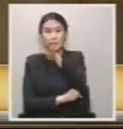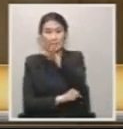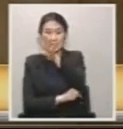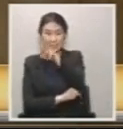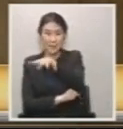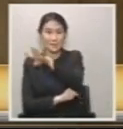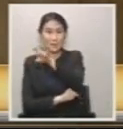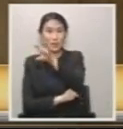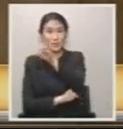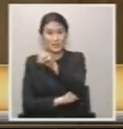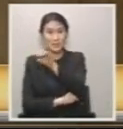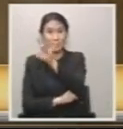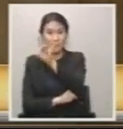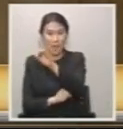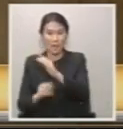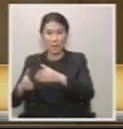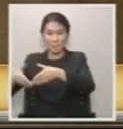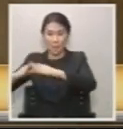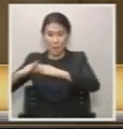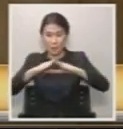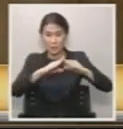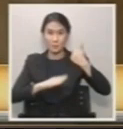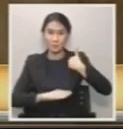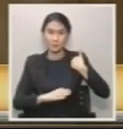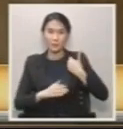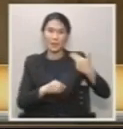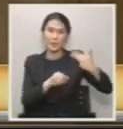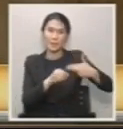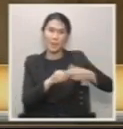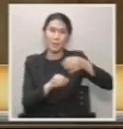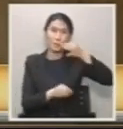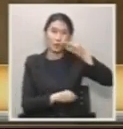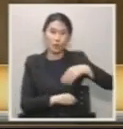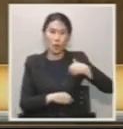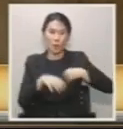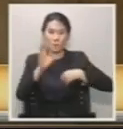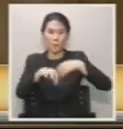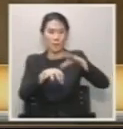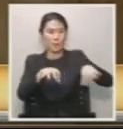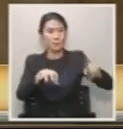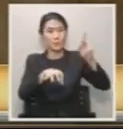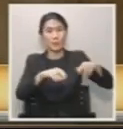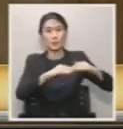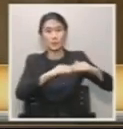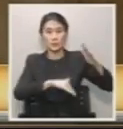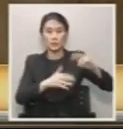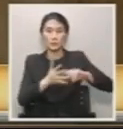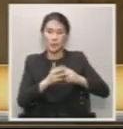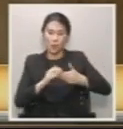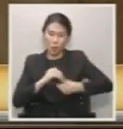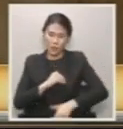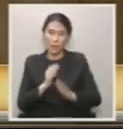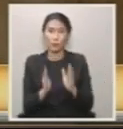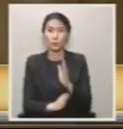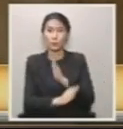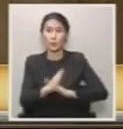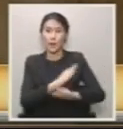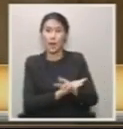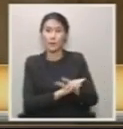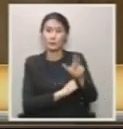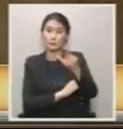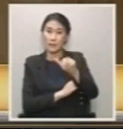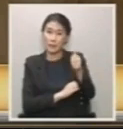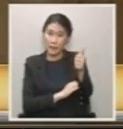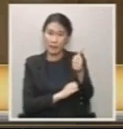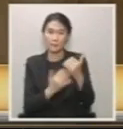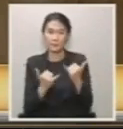14,448 แห่งแล้วก็ปั๊มน้ำมันของปตท.ทั่วประเทศเกือบพันแห่งครับก็มีเรื่องของห้องน้ำคนพิการฉะนั้นจริงๆแล้วรว